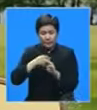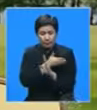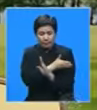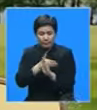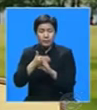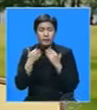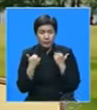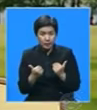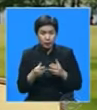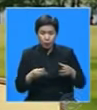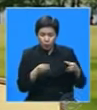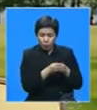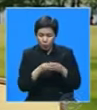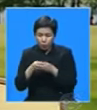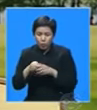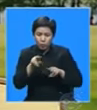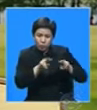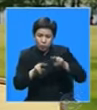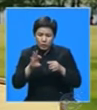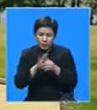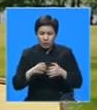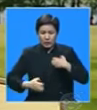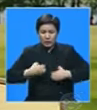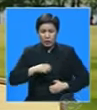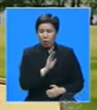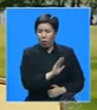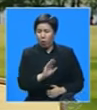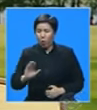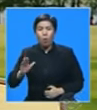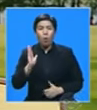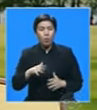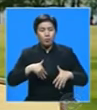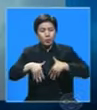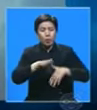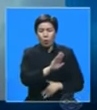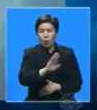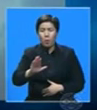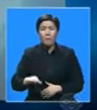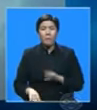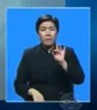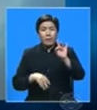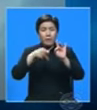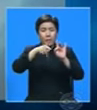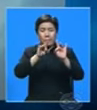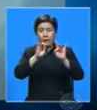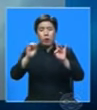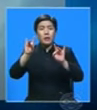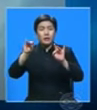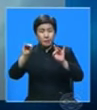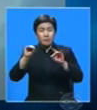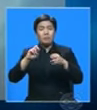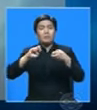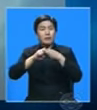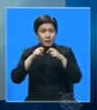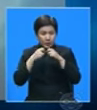ลังรักษาความสงบเรียบร้อยได้รับทราบปัญหาความเดือดร้อนและความต้องการของประชาชนทั้งประเทศ 8,880 ปัญหานะครับนี่คนละส่ว